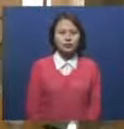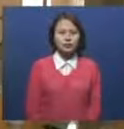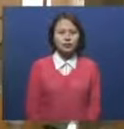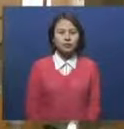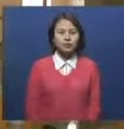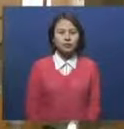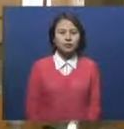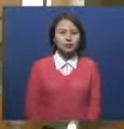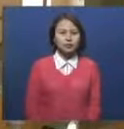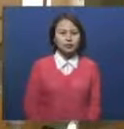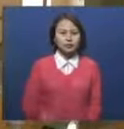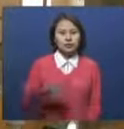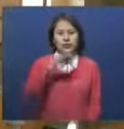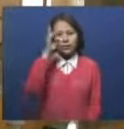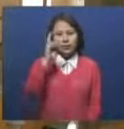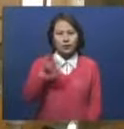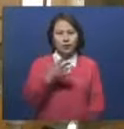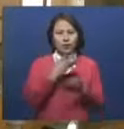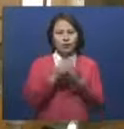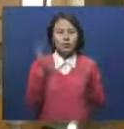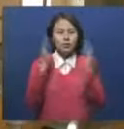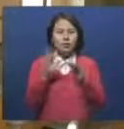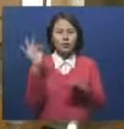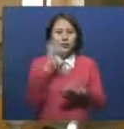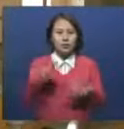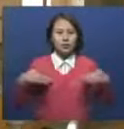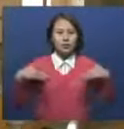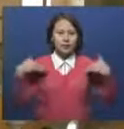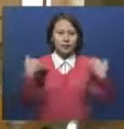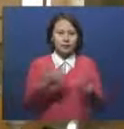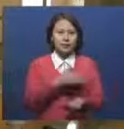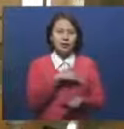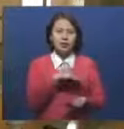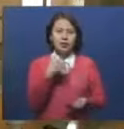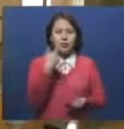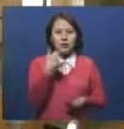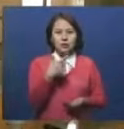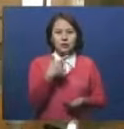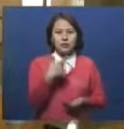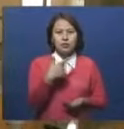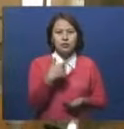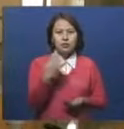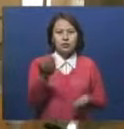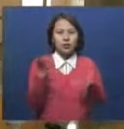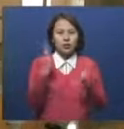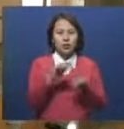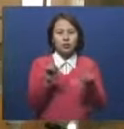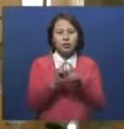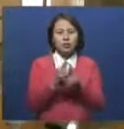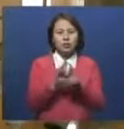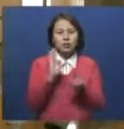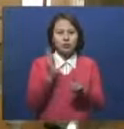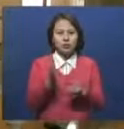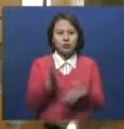Қазақстан мұсылмандар діни басқармасының атынан құтты болсын демекпіз. Лайым осы мешітіміз құдай қаласа бір